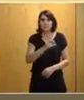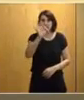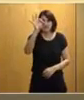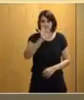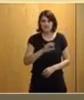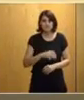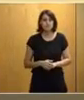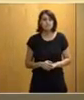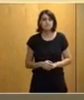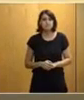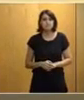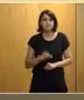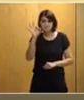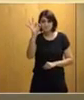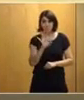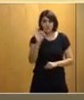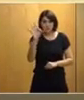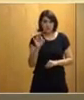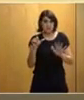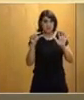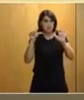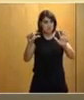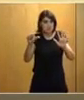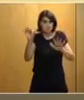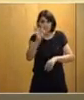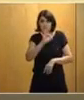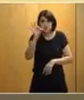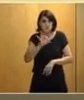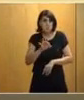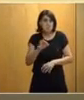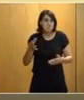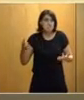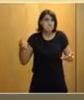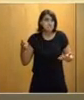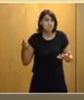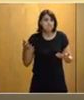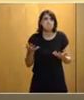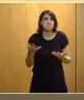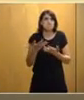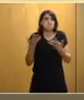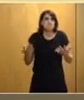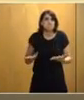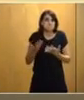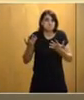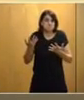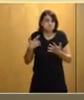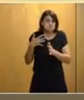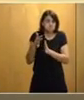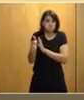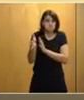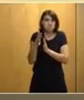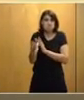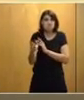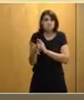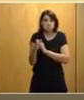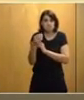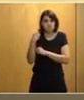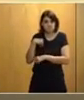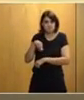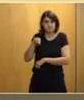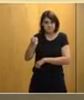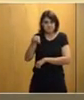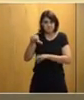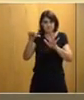Aquest percentatge de manera aïllada potser no té gaire valor, però comentar-vos que aquest mateix indicador,